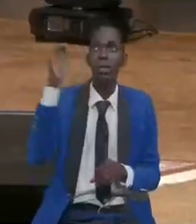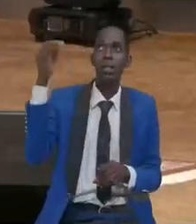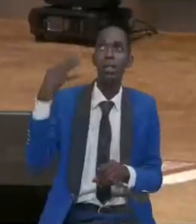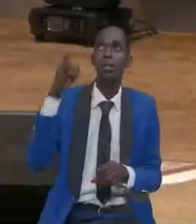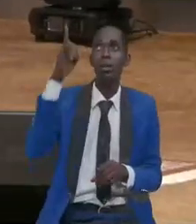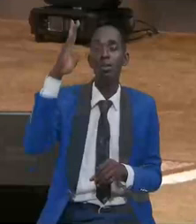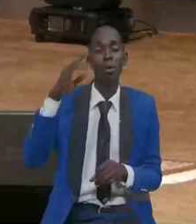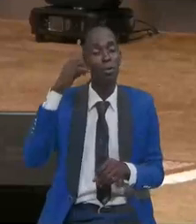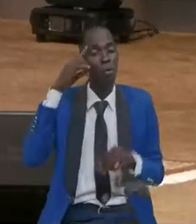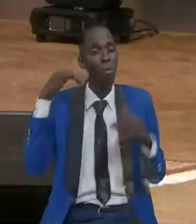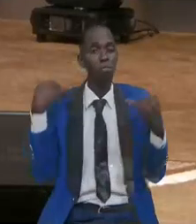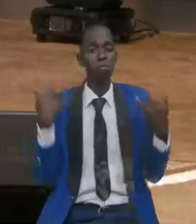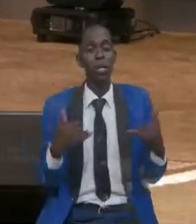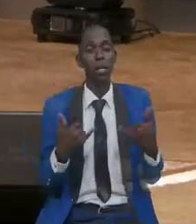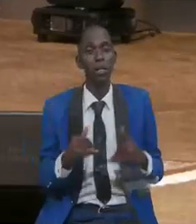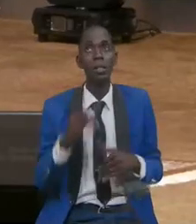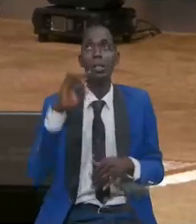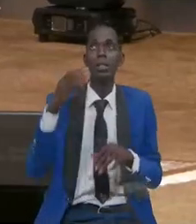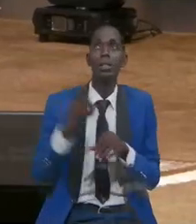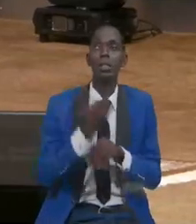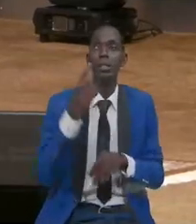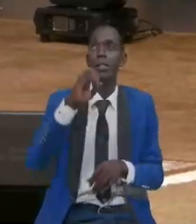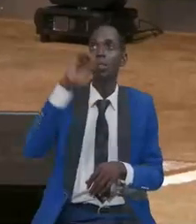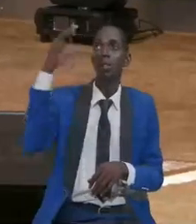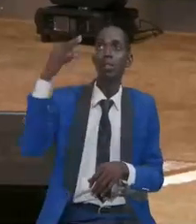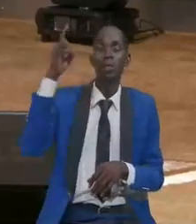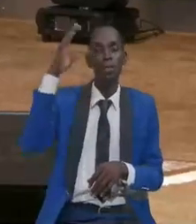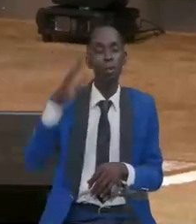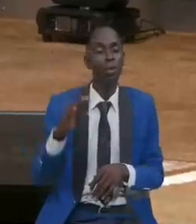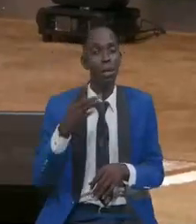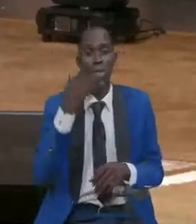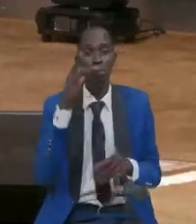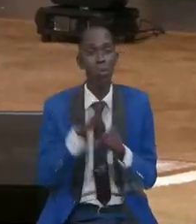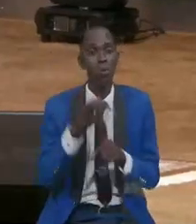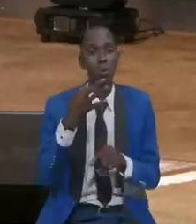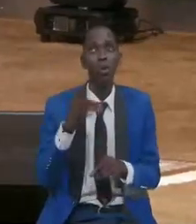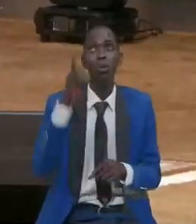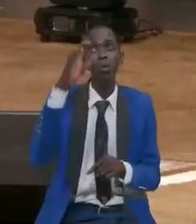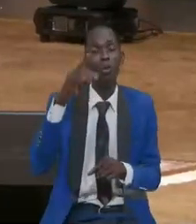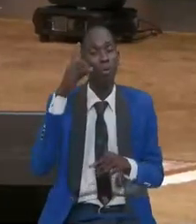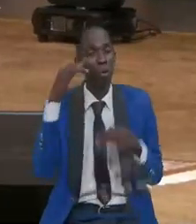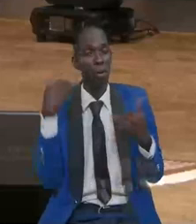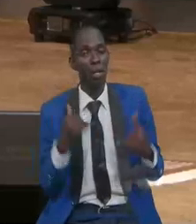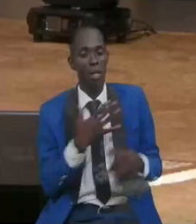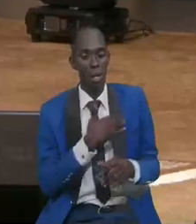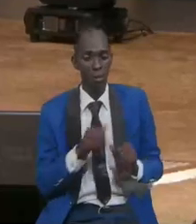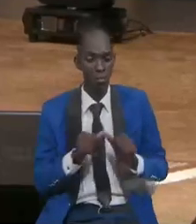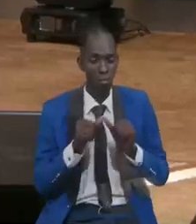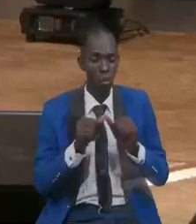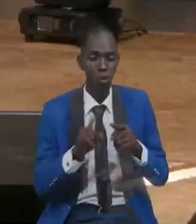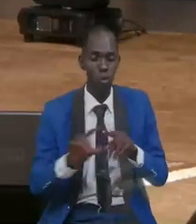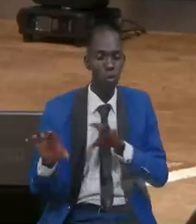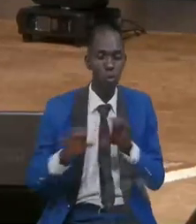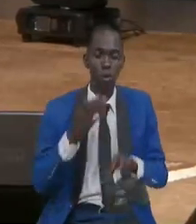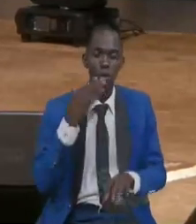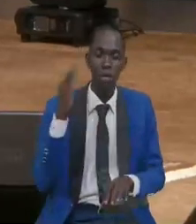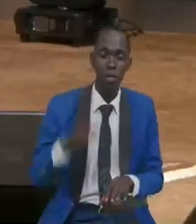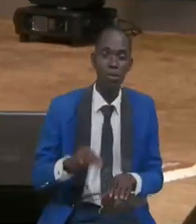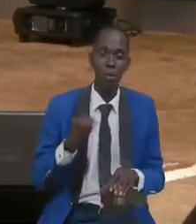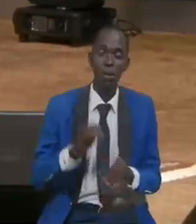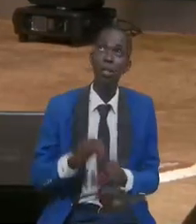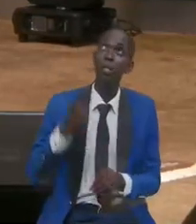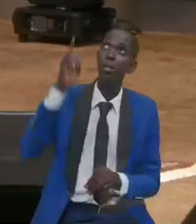grâce de Dieu, l'amour de Dieu, il le méprise, la promesse de Dieu, il la méprise, et il fait le mal à mes yeux, et n'écoute